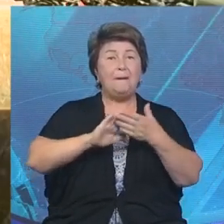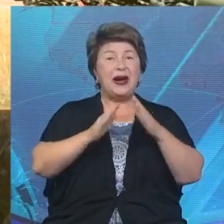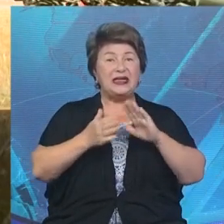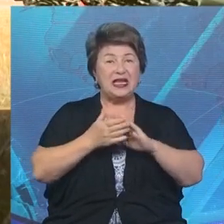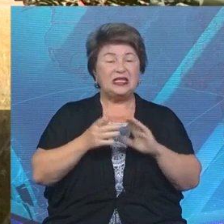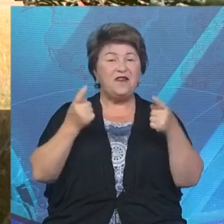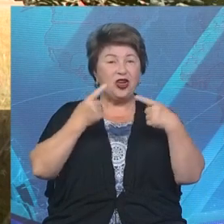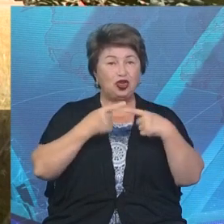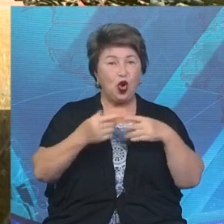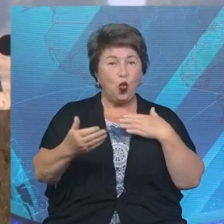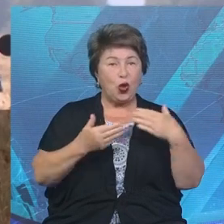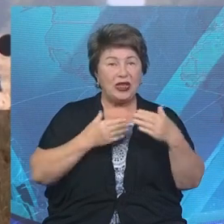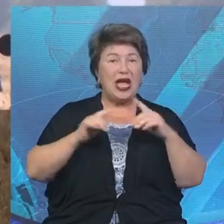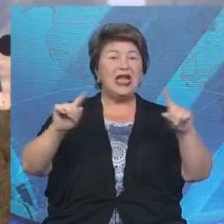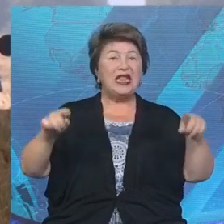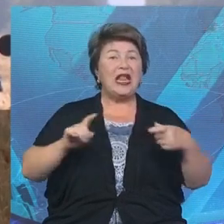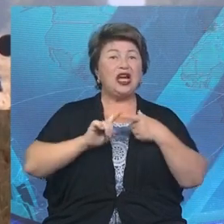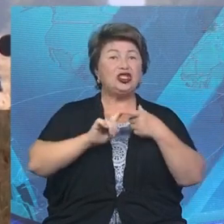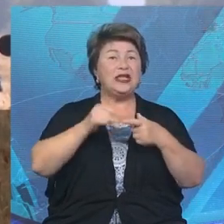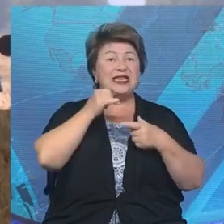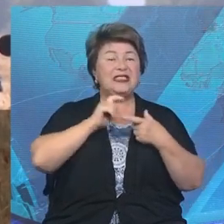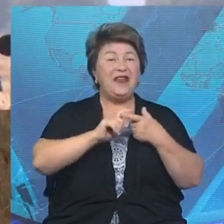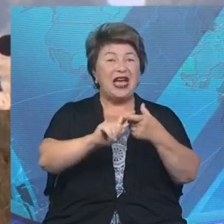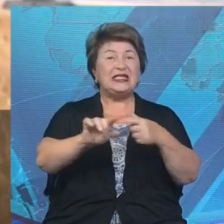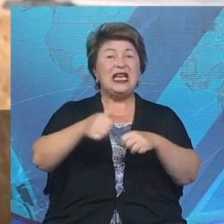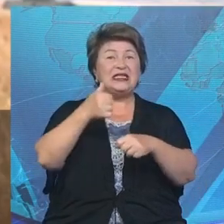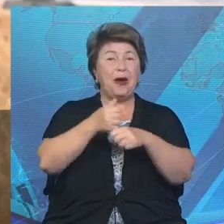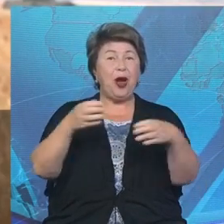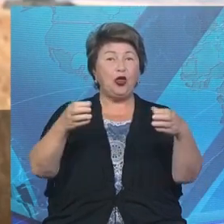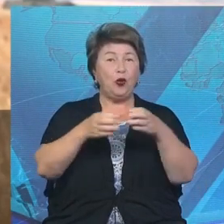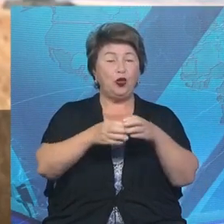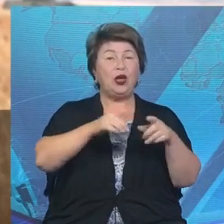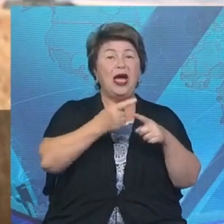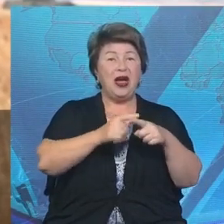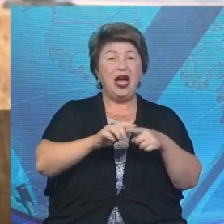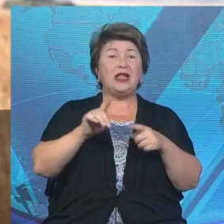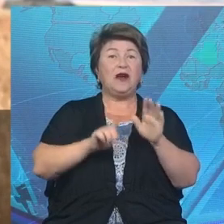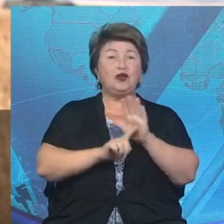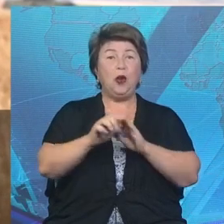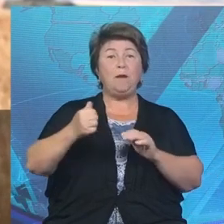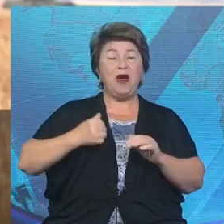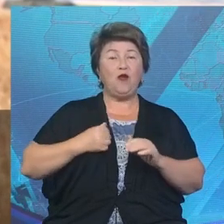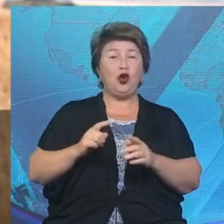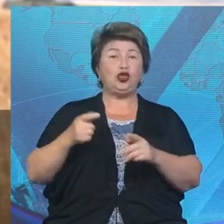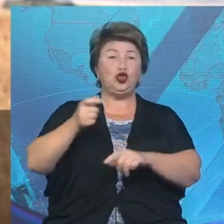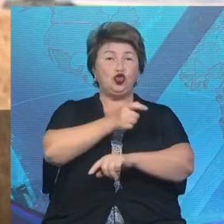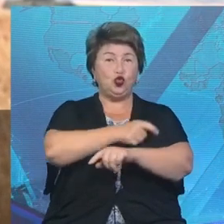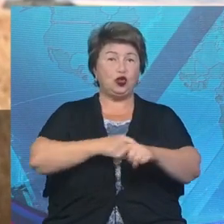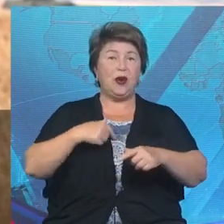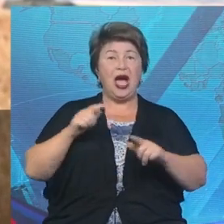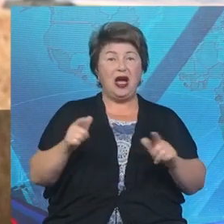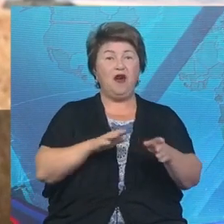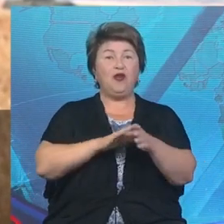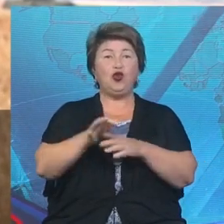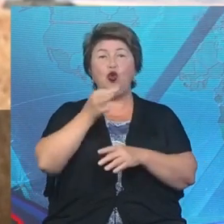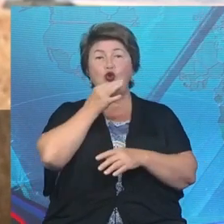в инженерном отношении, налаживание связей с командным пунктом, после чего батарея своевременно вступила на боевое дежурство в готовности